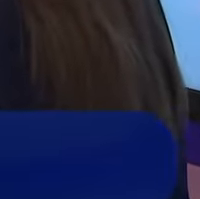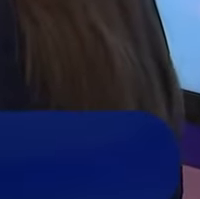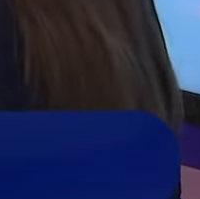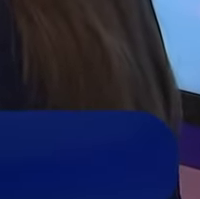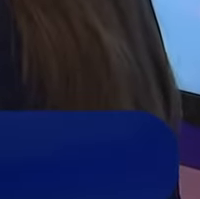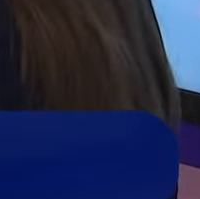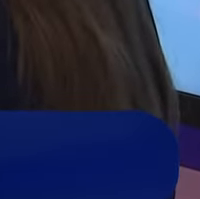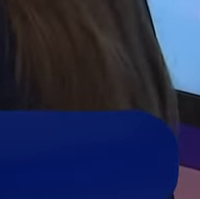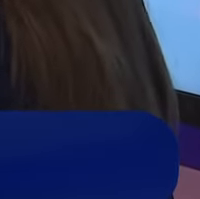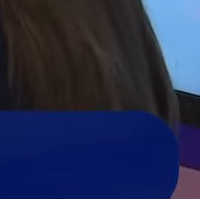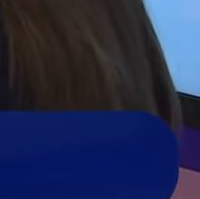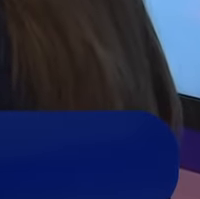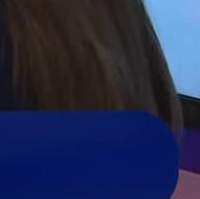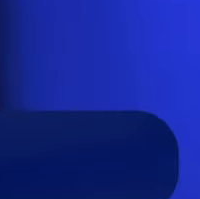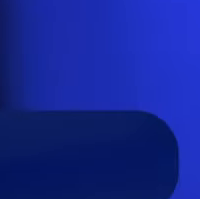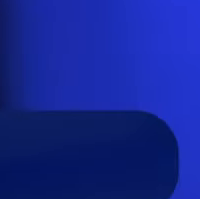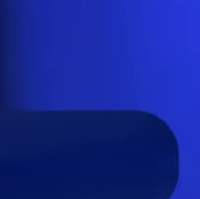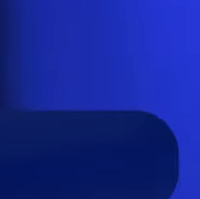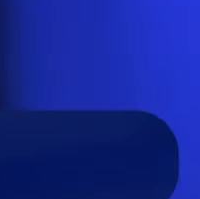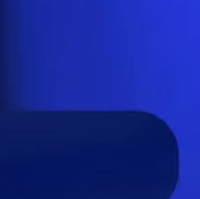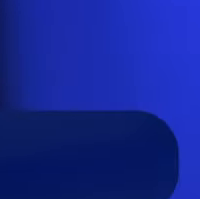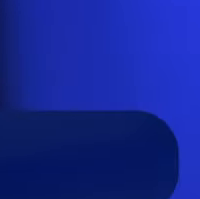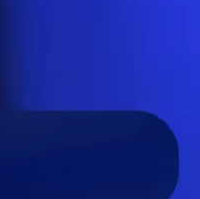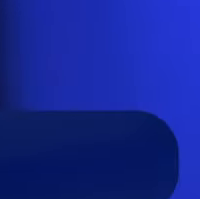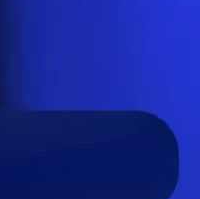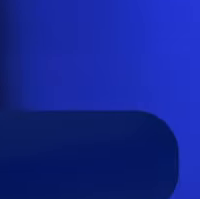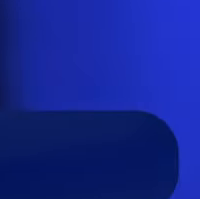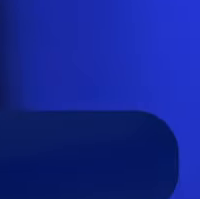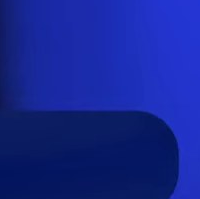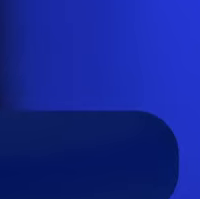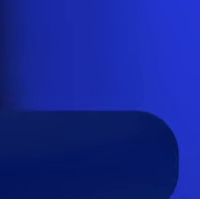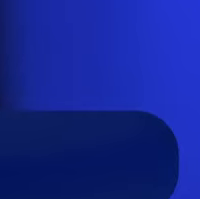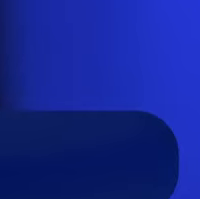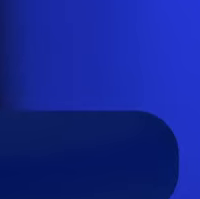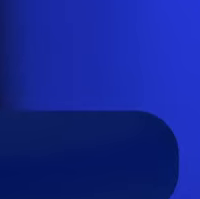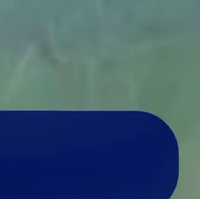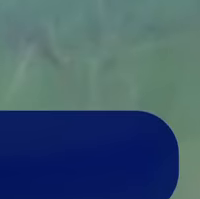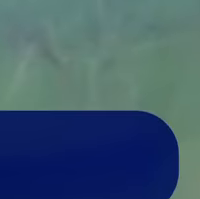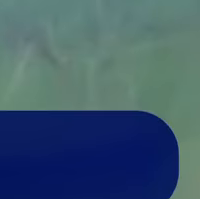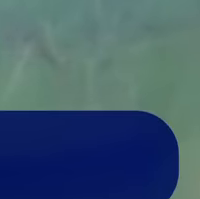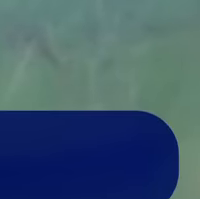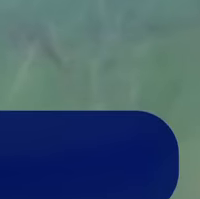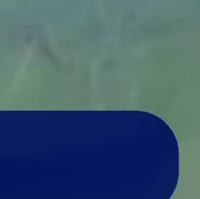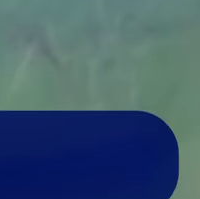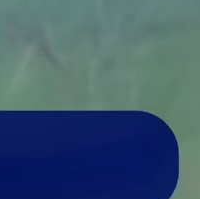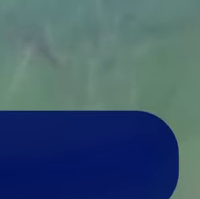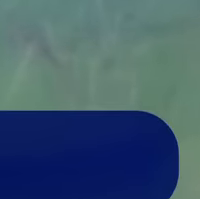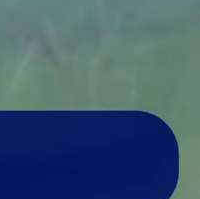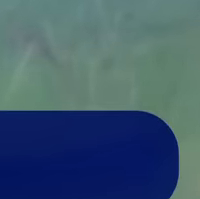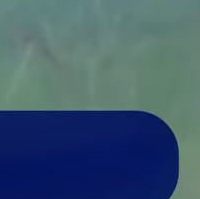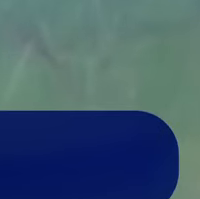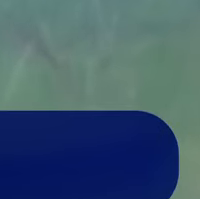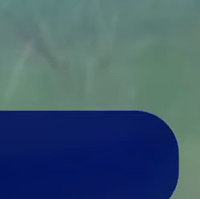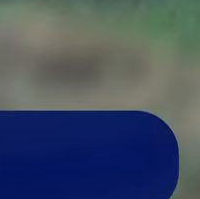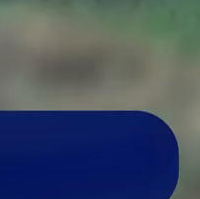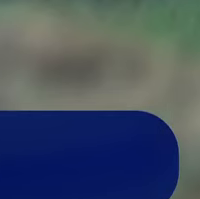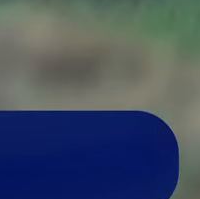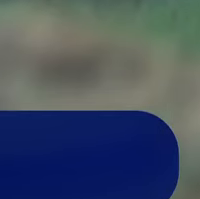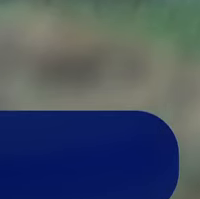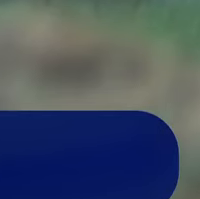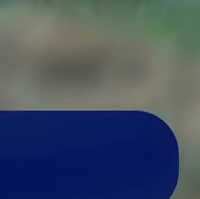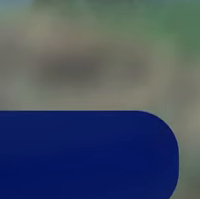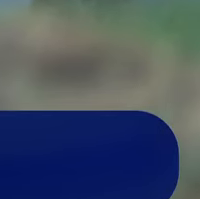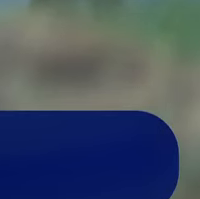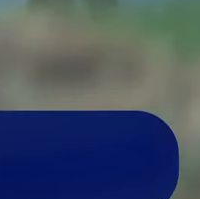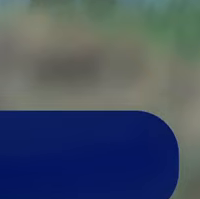U.S. Ambassador Mary Kay Carlson tiniyak na walang karapatan ng Amerika sa Enhanced Defense Cooperation